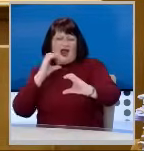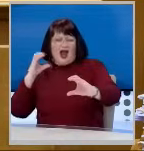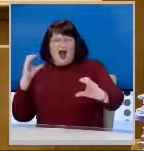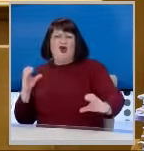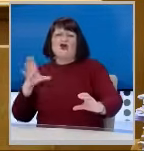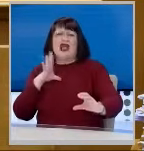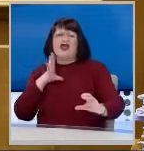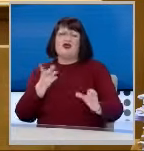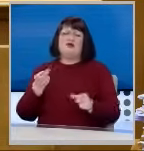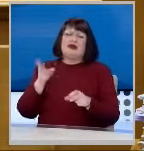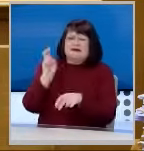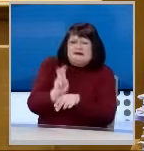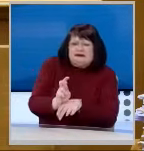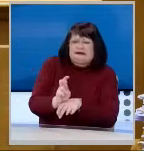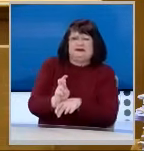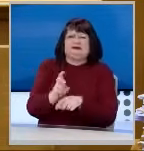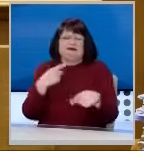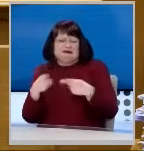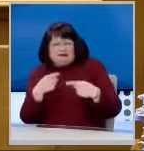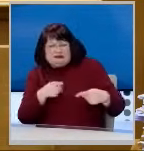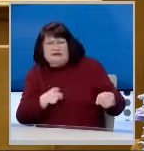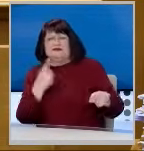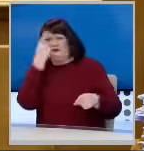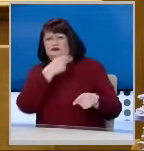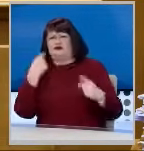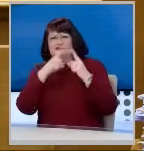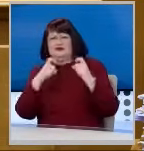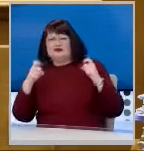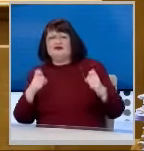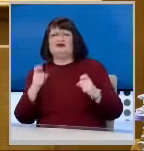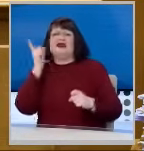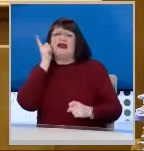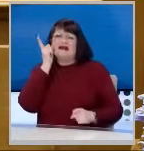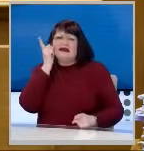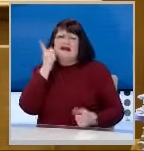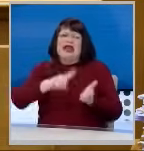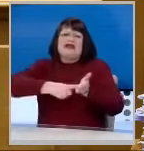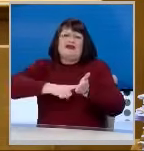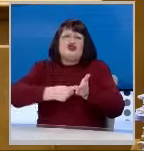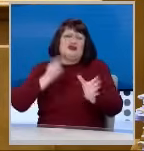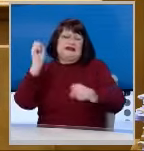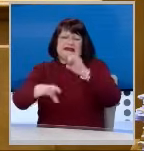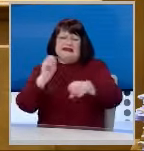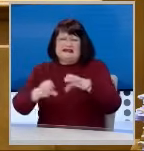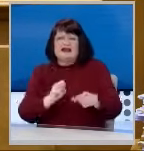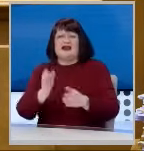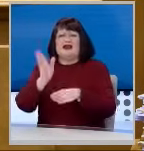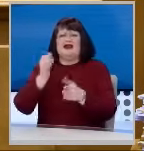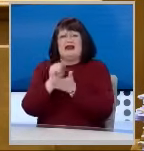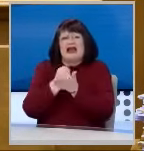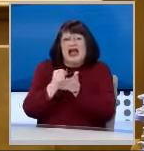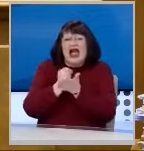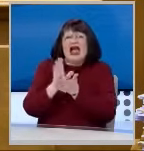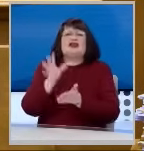υπολείμματα με ανθρώπινα μέλη με με προσωπικά αντικείμενα με κινητά με ταυτότητες με πιστωτικές κάρτες με